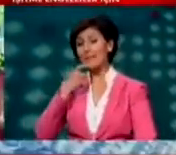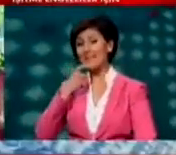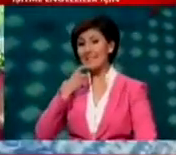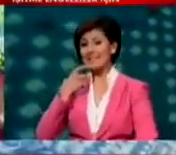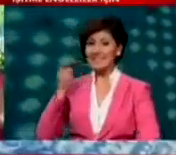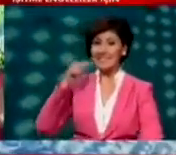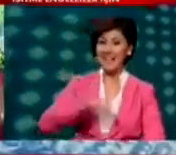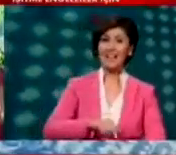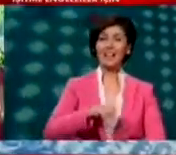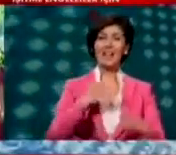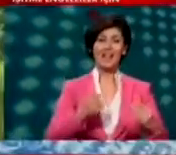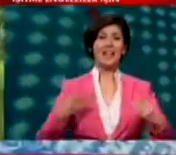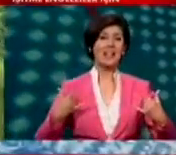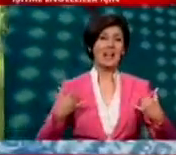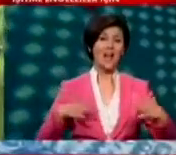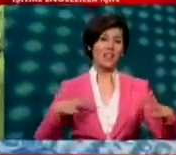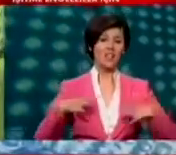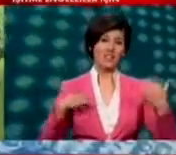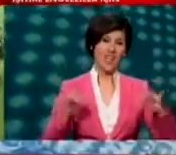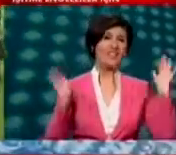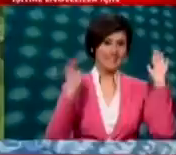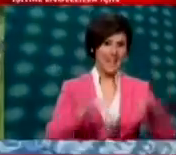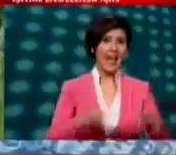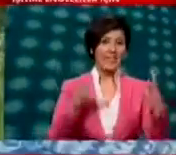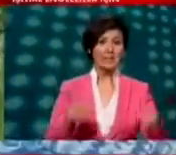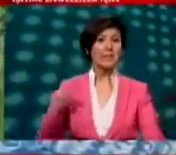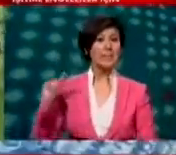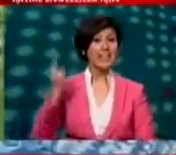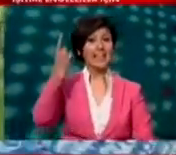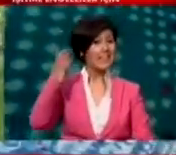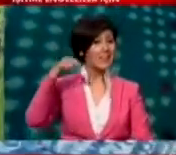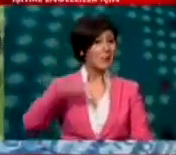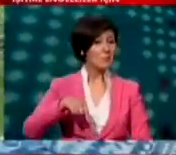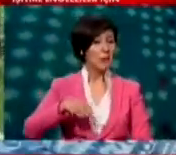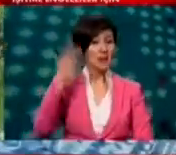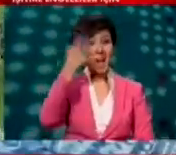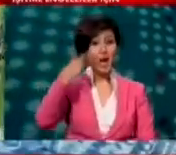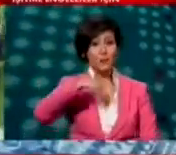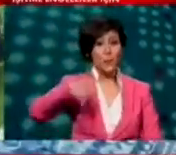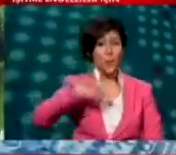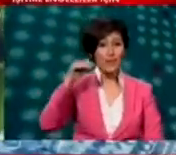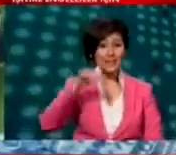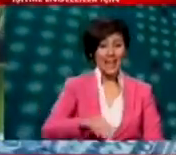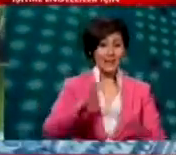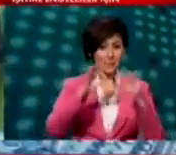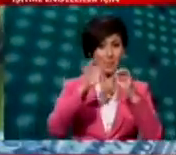Artvin'e tatile geldim. İlk kez de bu tarafa doğru, Karagöl tarafına geldim,